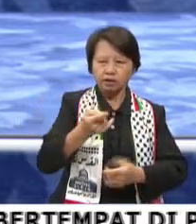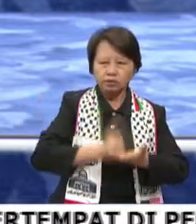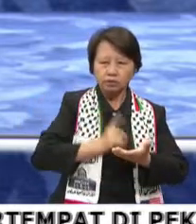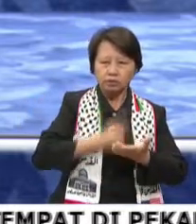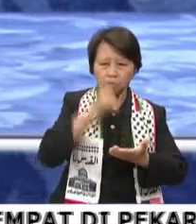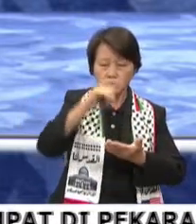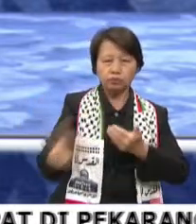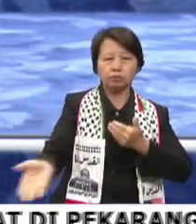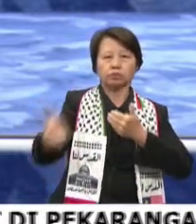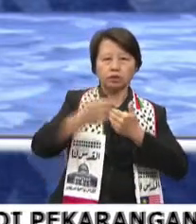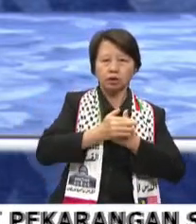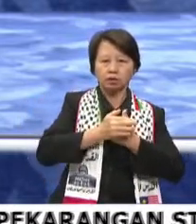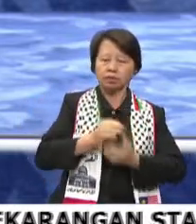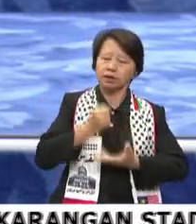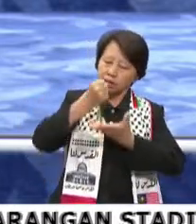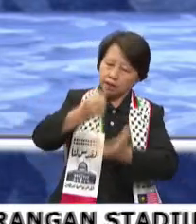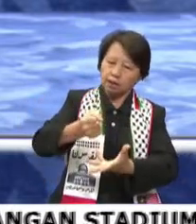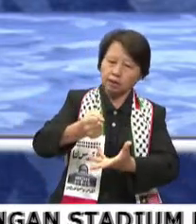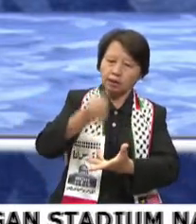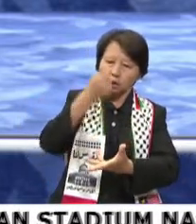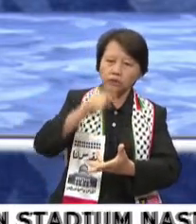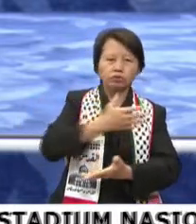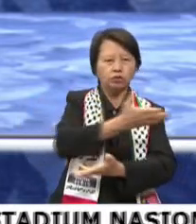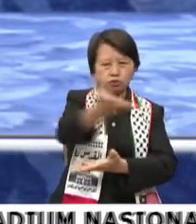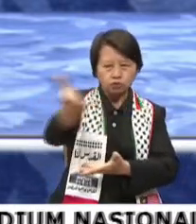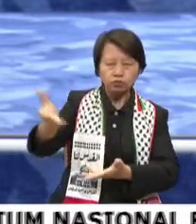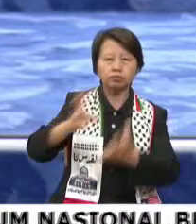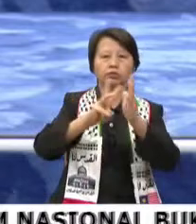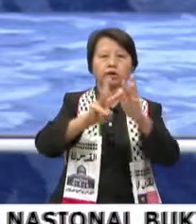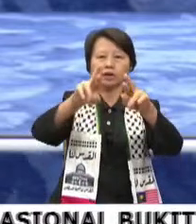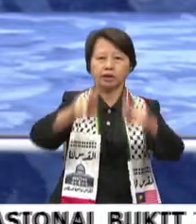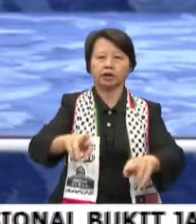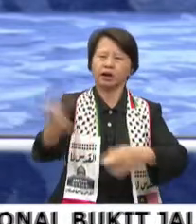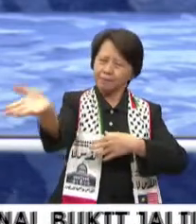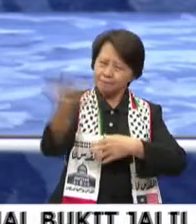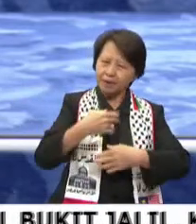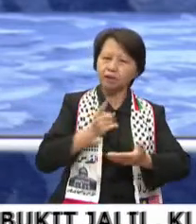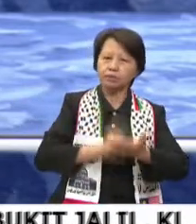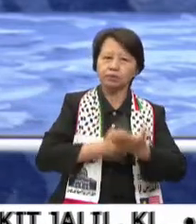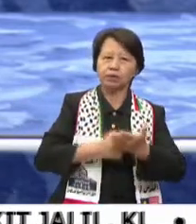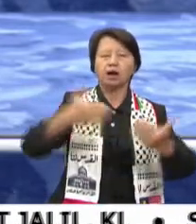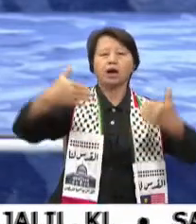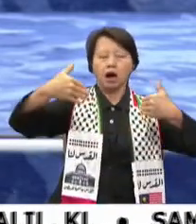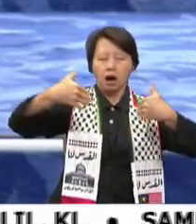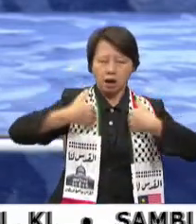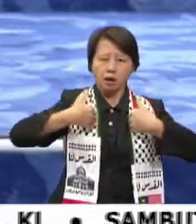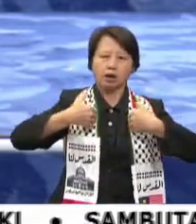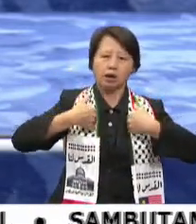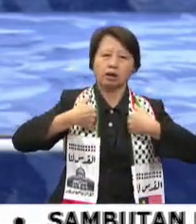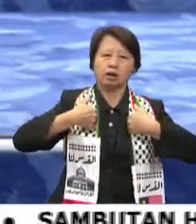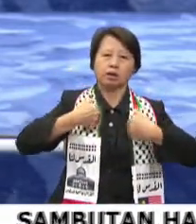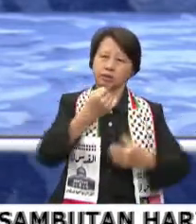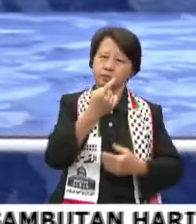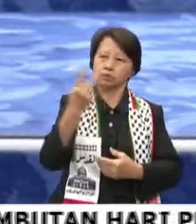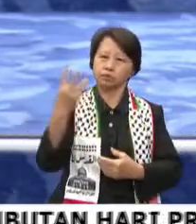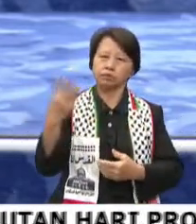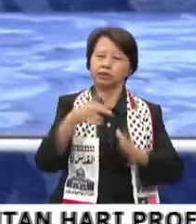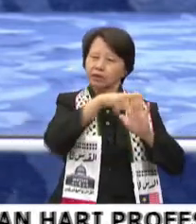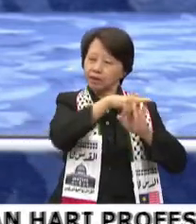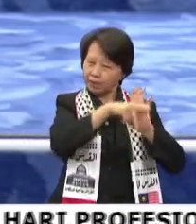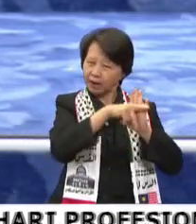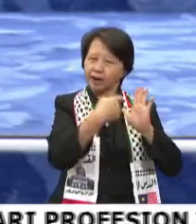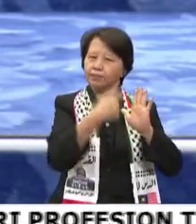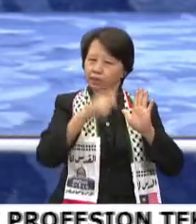kembali peruntukan kepada semua wakil rakyat dia ada juga beberapa